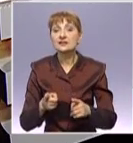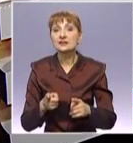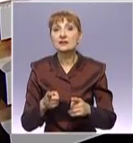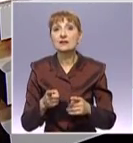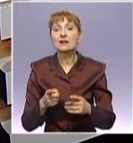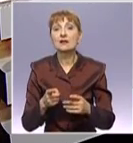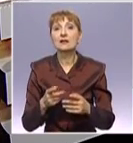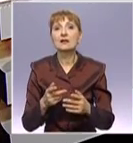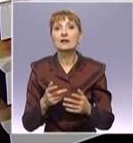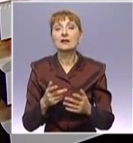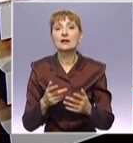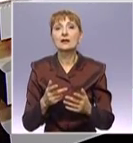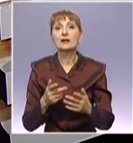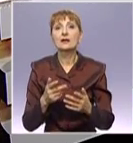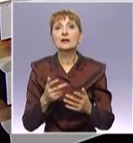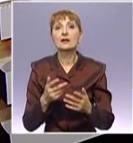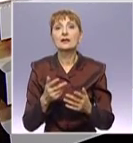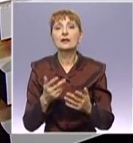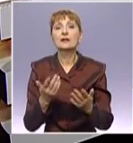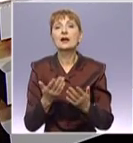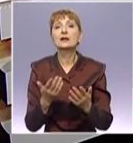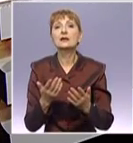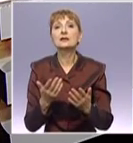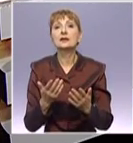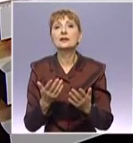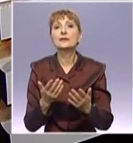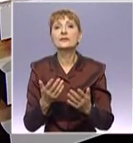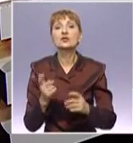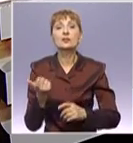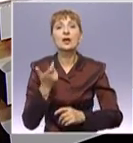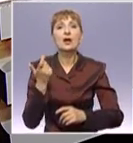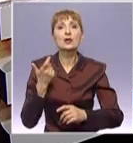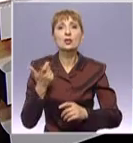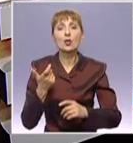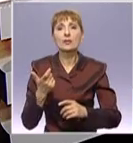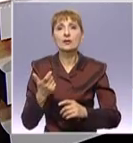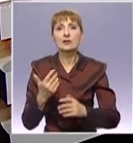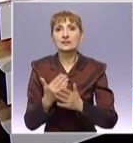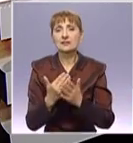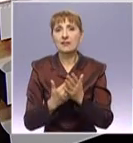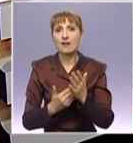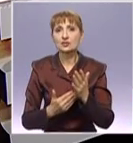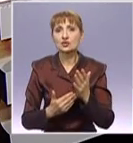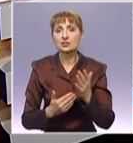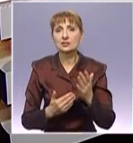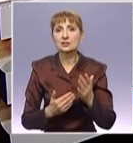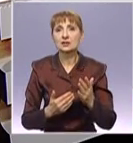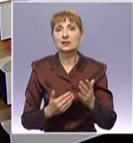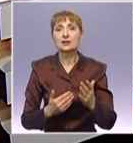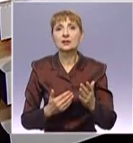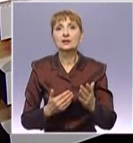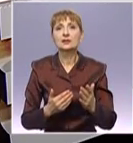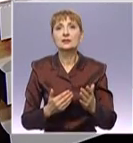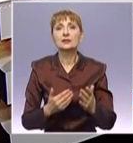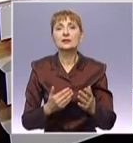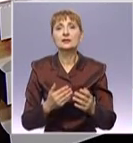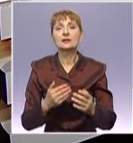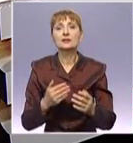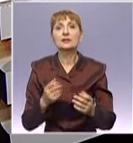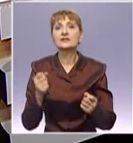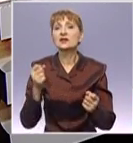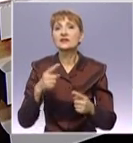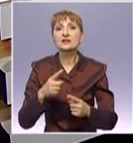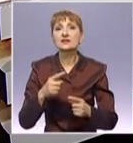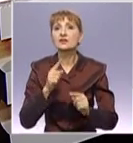инновационный проект на это все спицы тоже свободной экономической зоны не затащим, она, я думаю, в полном соответствии не будет